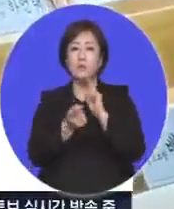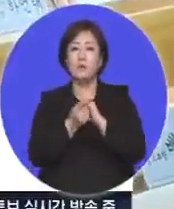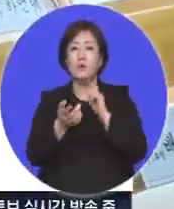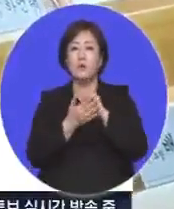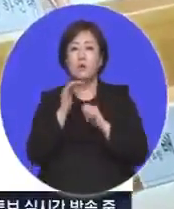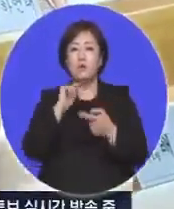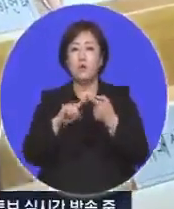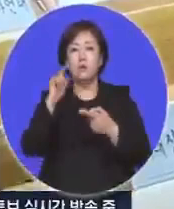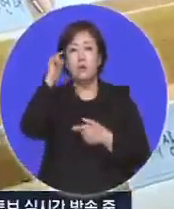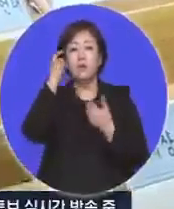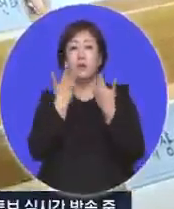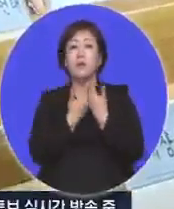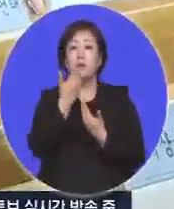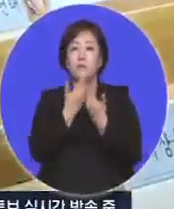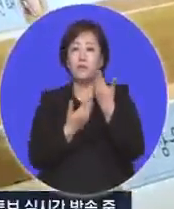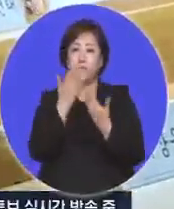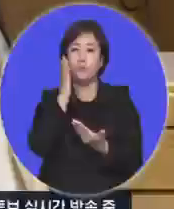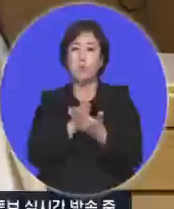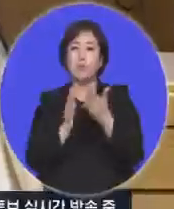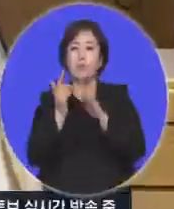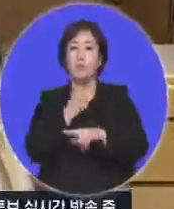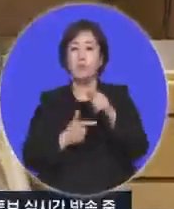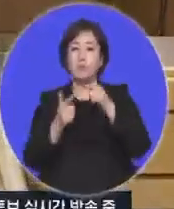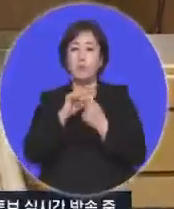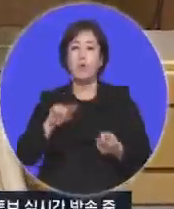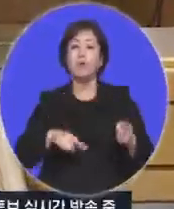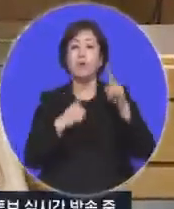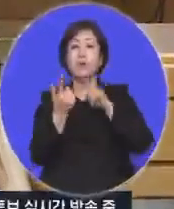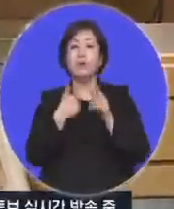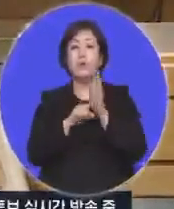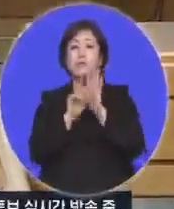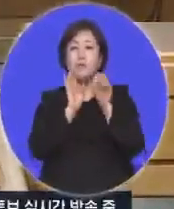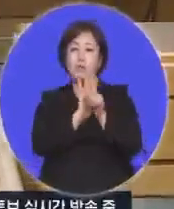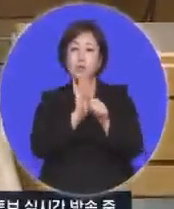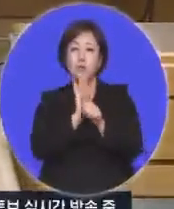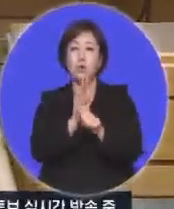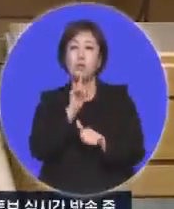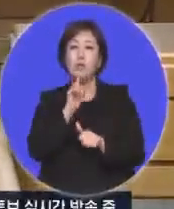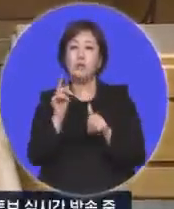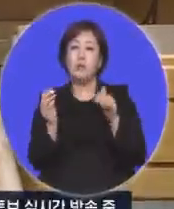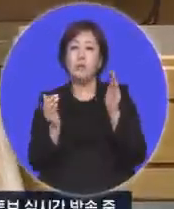줄이고 협력사와 지역사회 위기 극복을 위해 함께 지원하기로 했습니다.